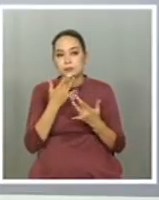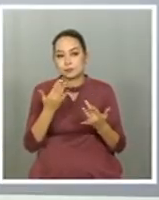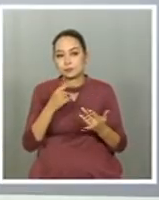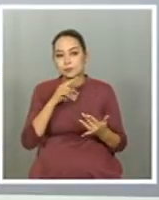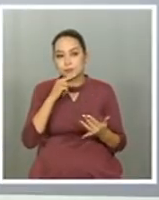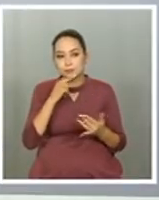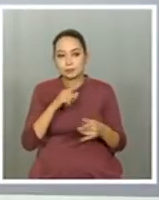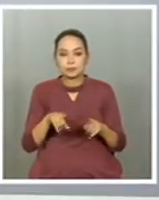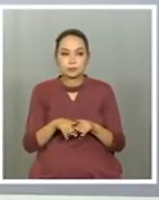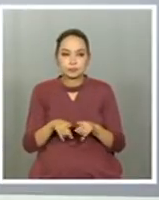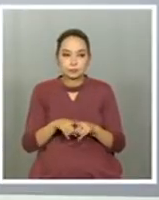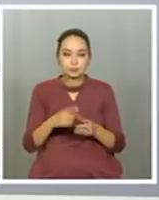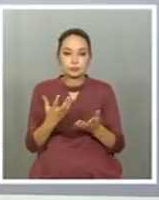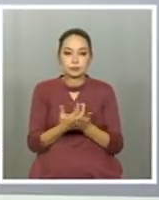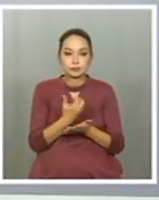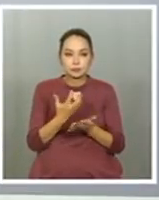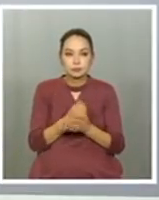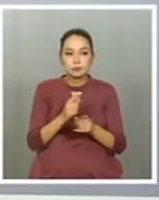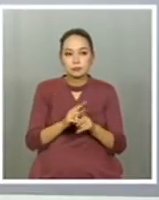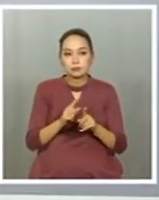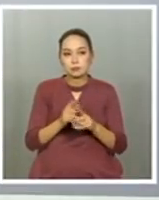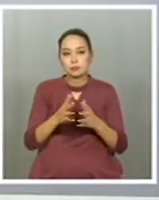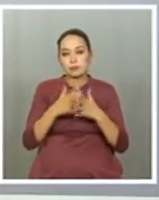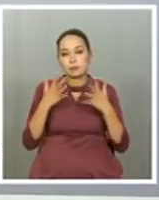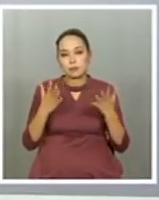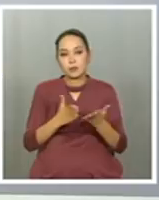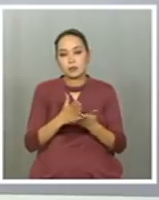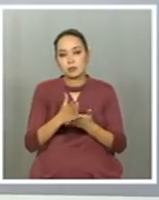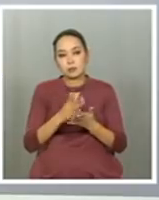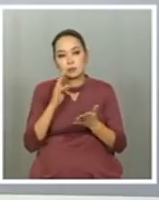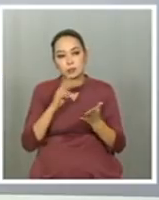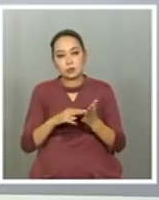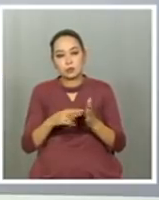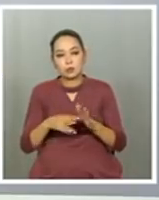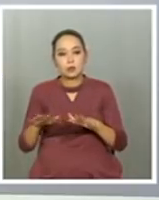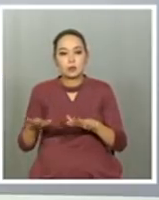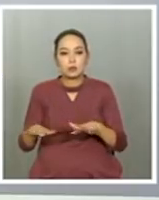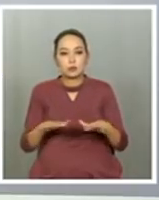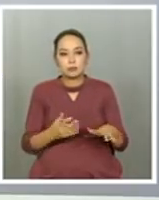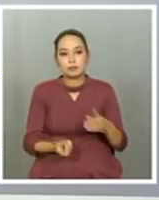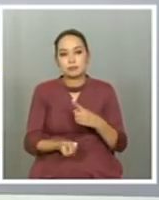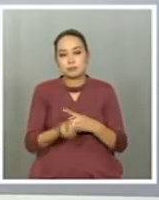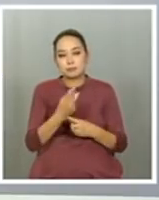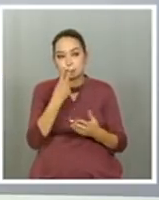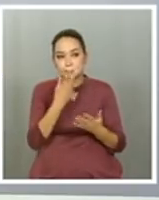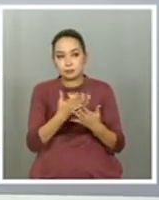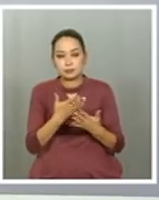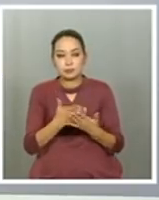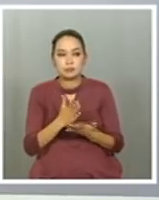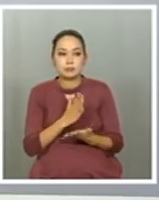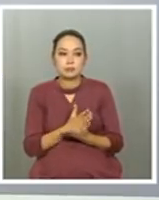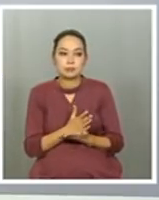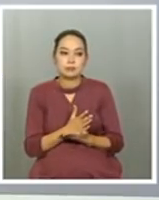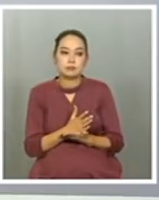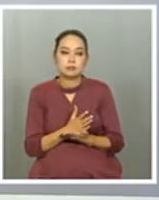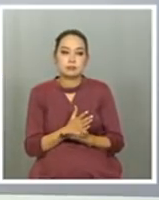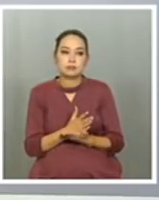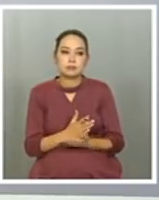яғни табысқа жетелейтін үлкен саяси ұйымдардың пайда болуымен көрініс тауып жатыр.